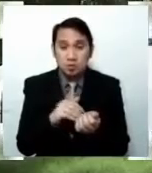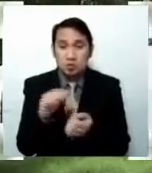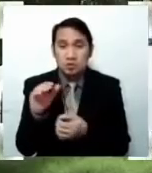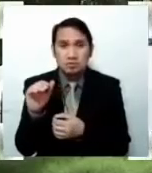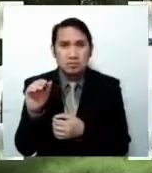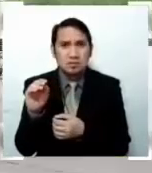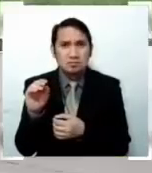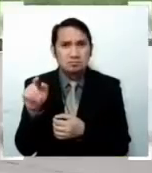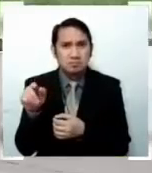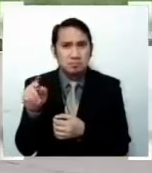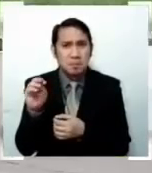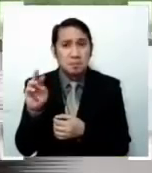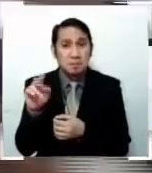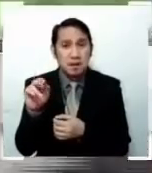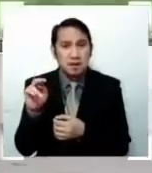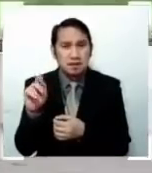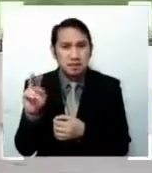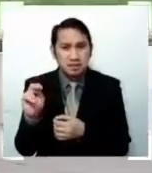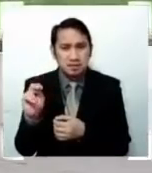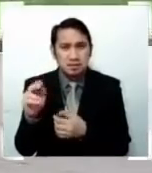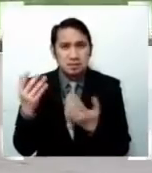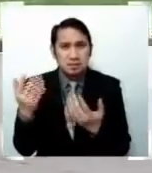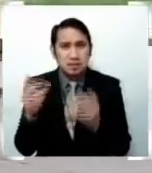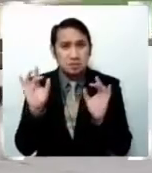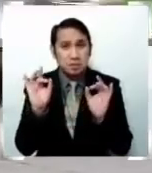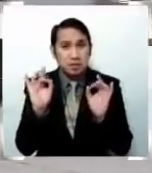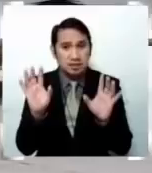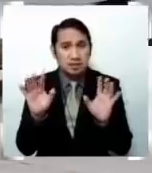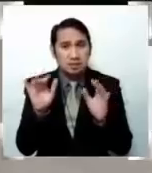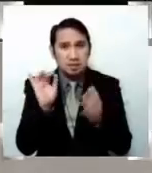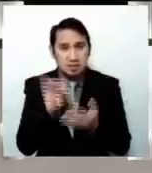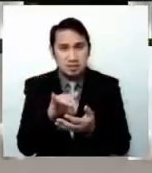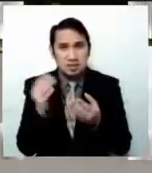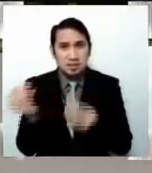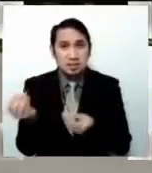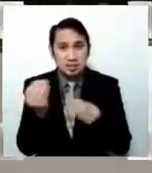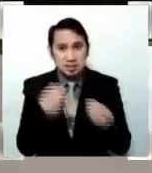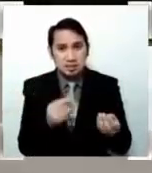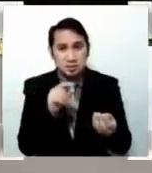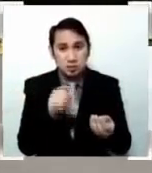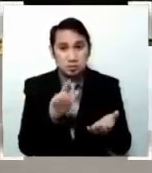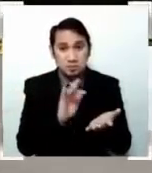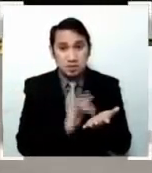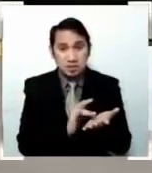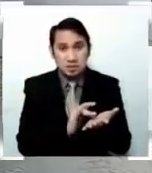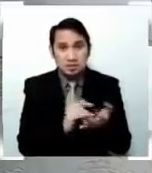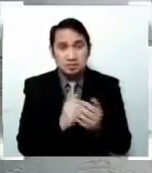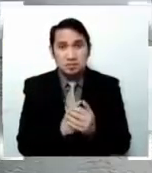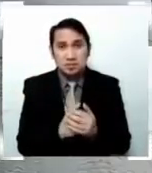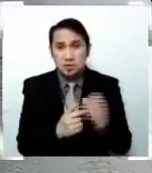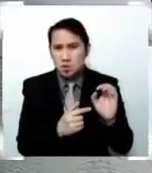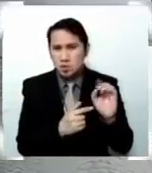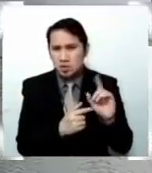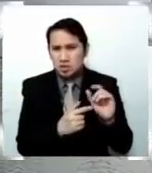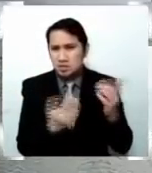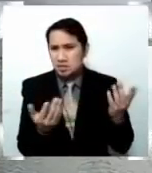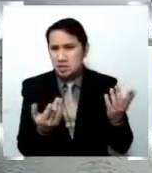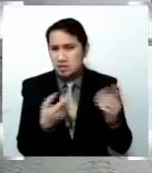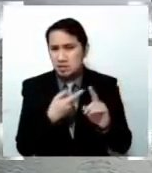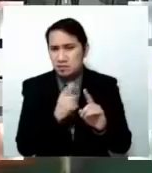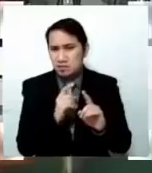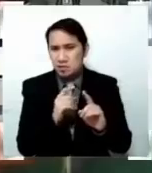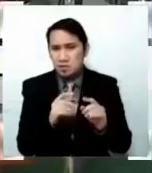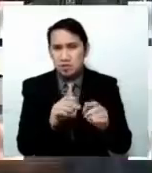Maynila, sa mga critical na kaso ng COVID, ibinibigay ang tocilizumab. Orihinal itong ginagamit laban sa arthritis pero